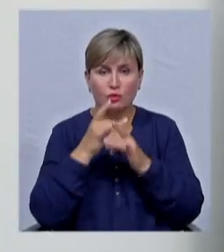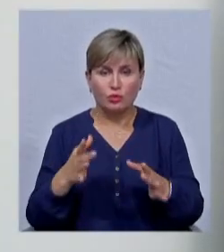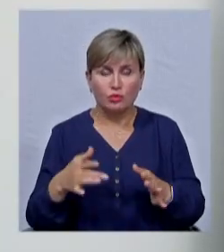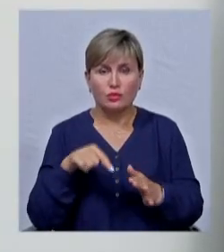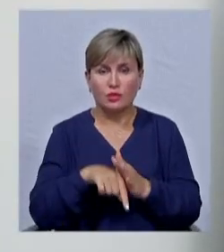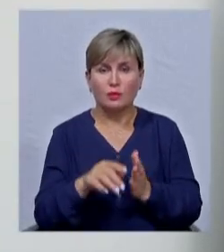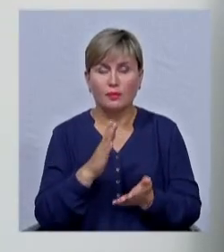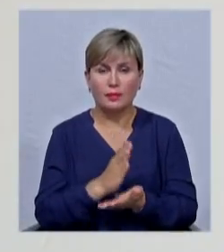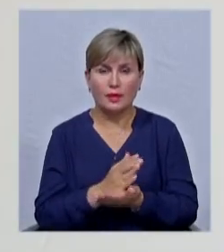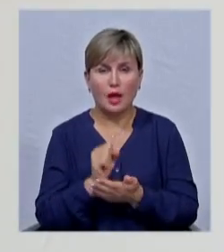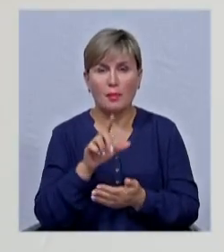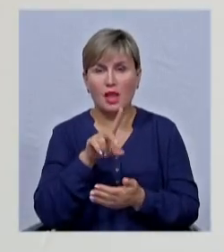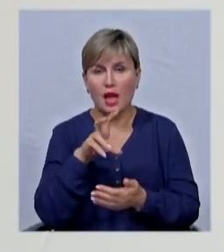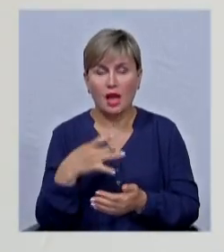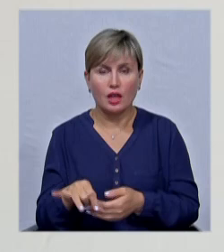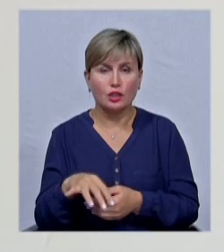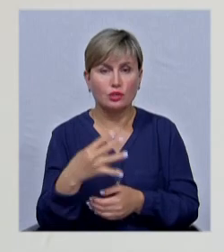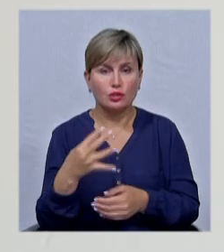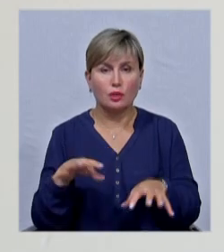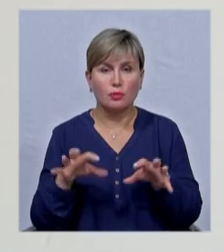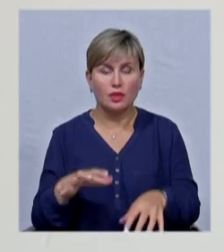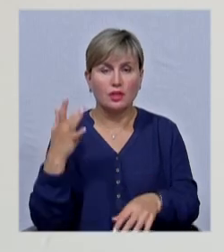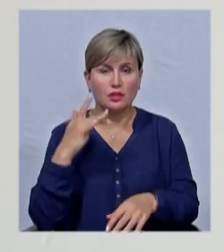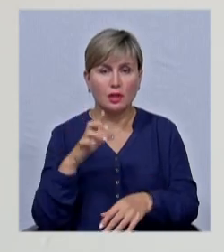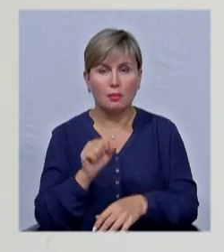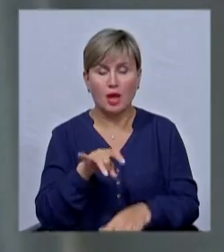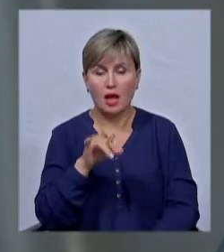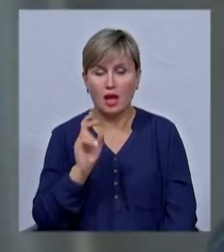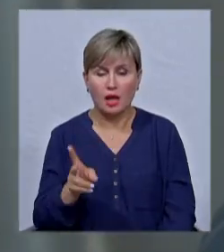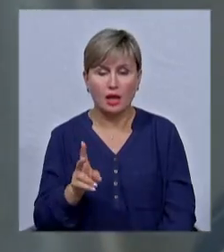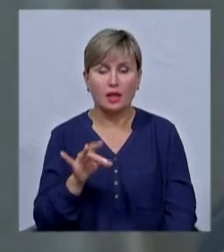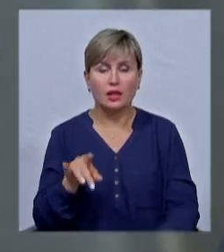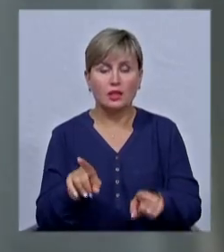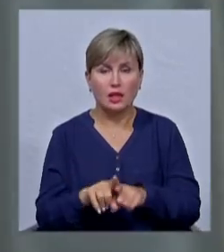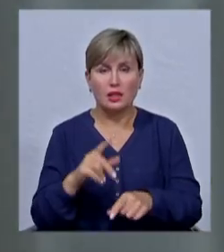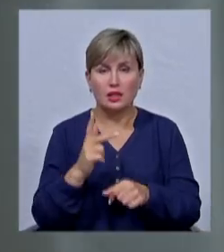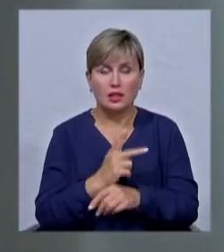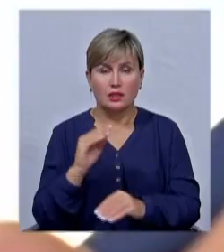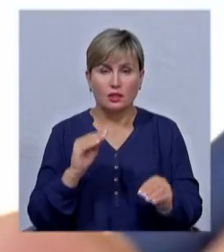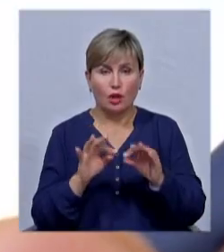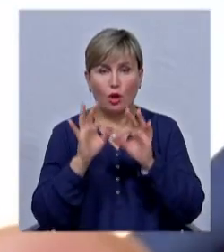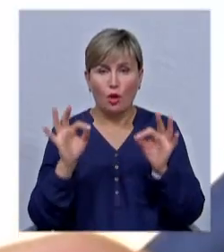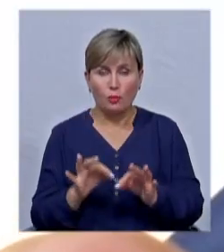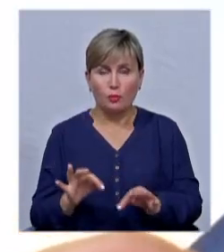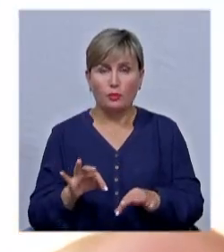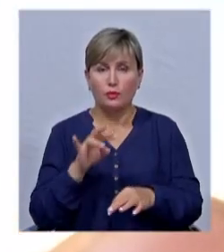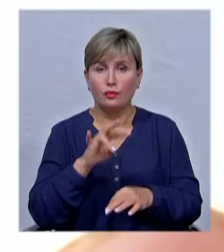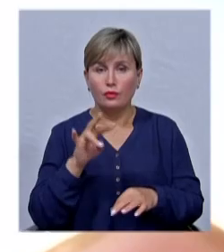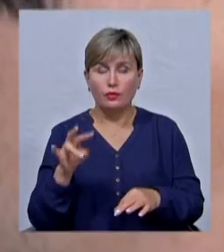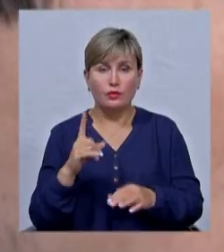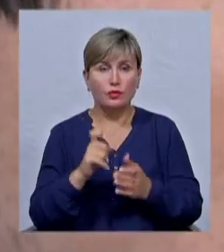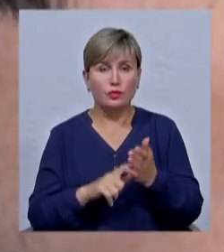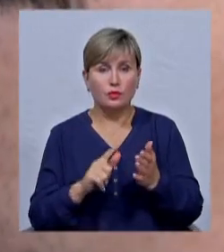копилке статуи аблай хана 40 4 президента сша барака обамы а также он трижды создавал образ эльбаз и а вот к